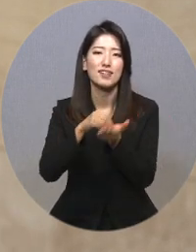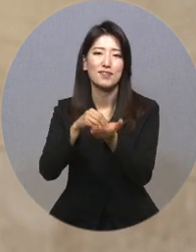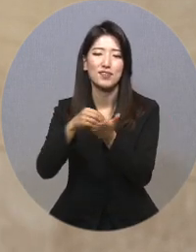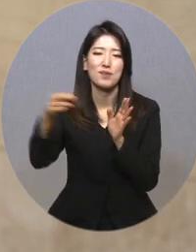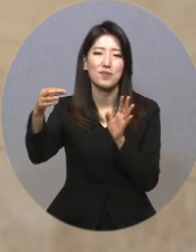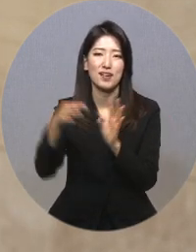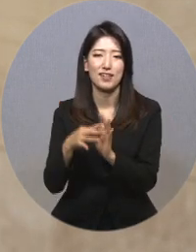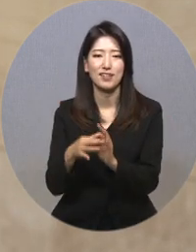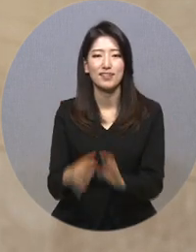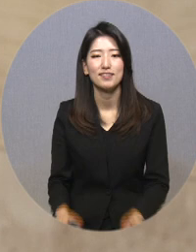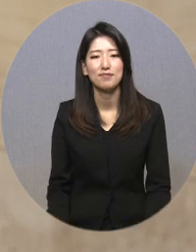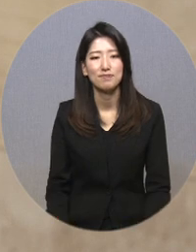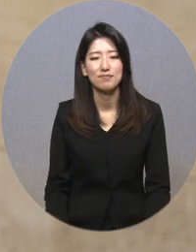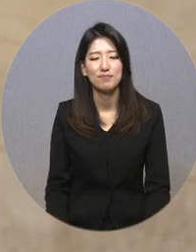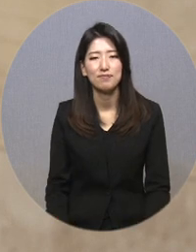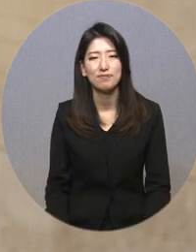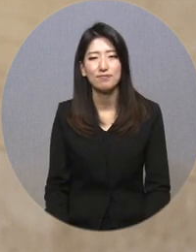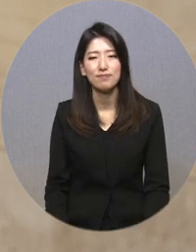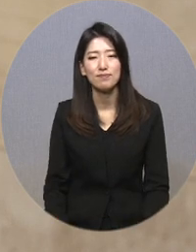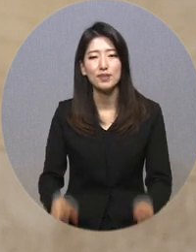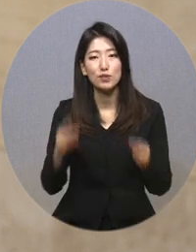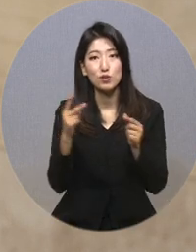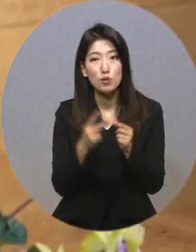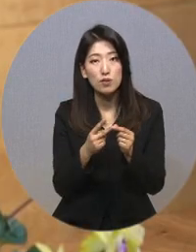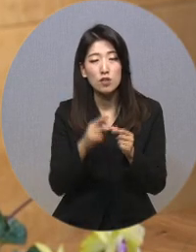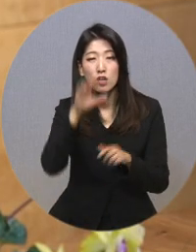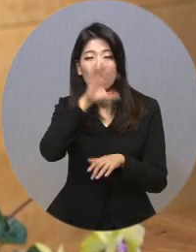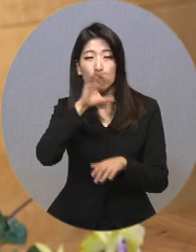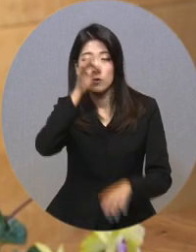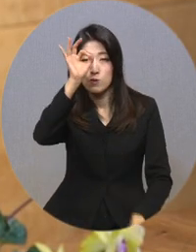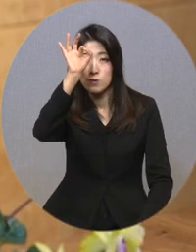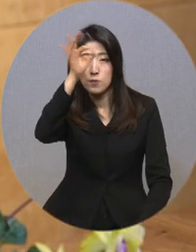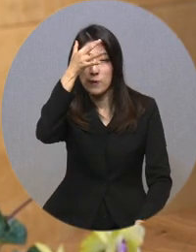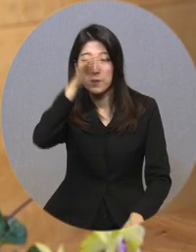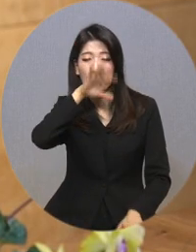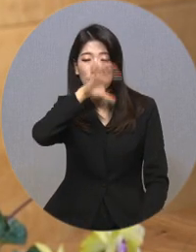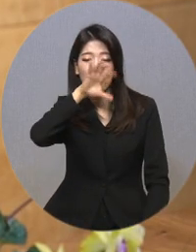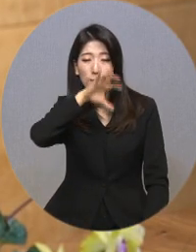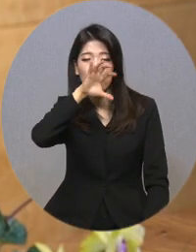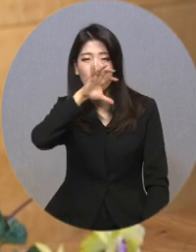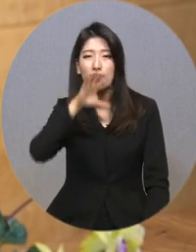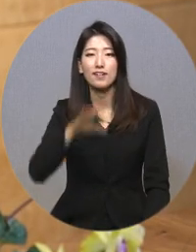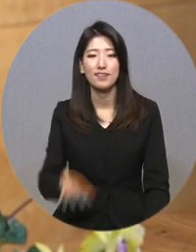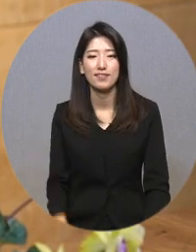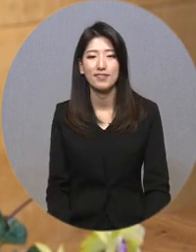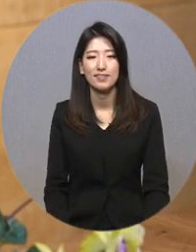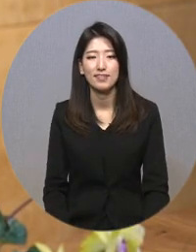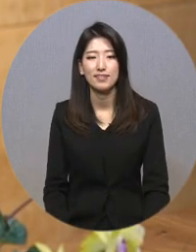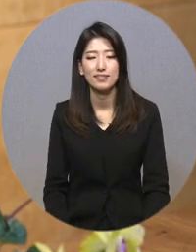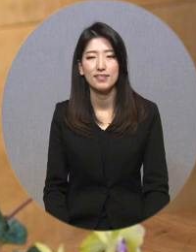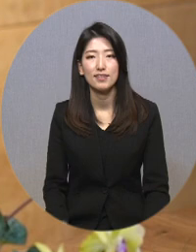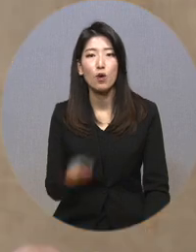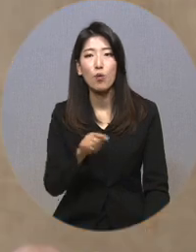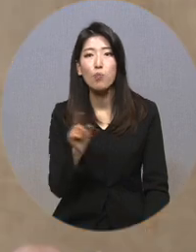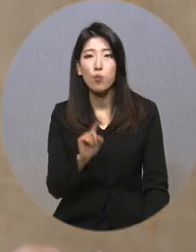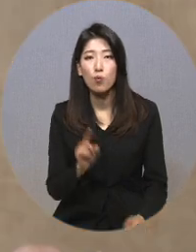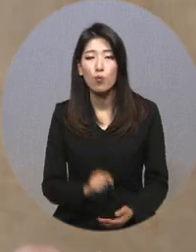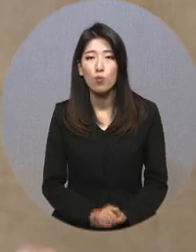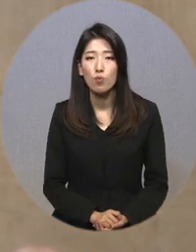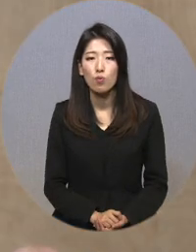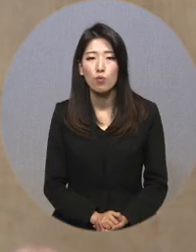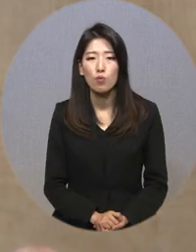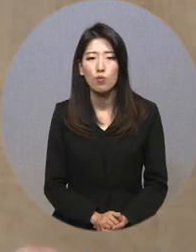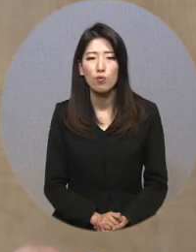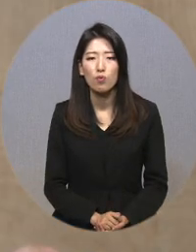있고요. 또 하나는 금방 말씀하셨던 고숙련 기술, 고숙련 기술 교육이라고 표현하는데요. 네네. 이게 뭐냐면은